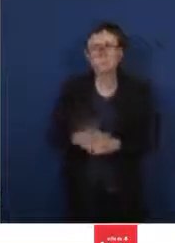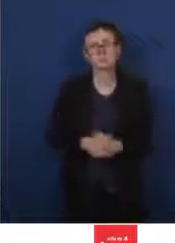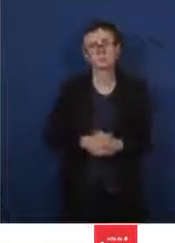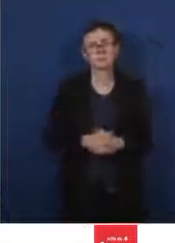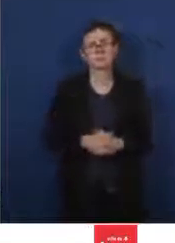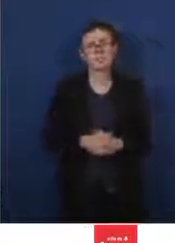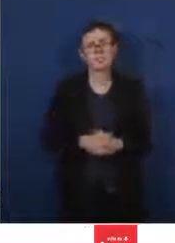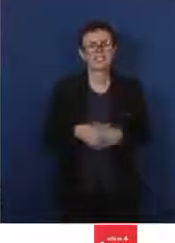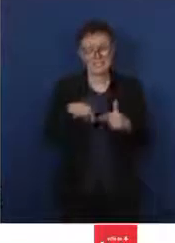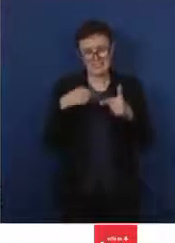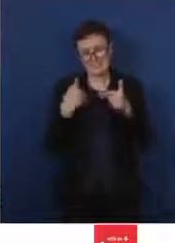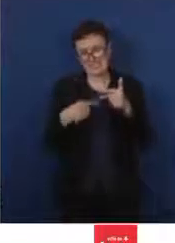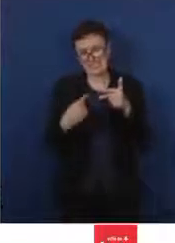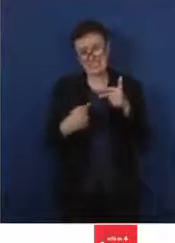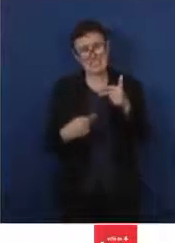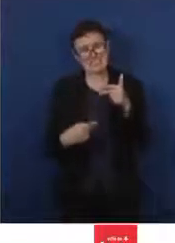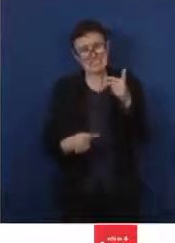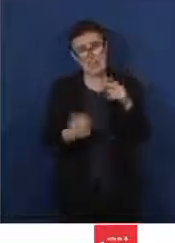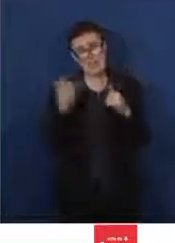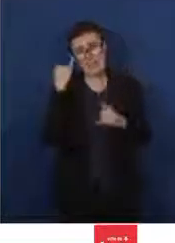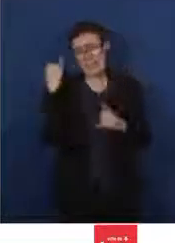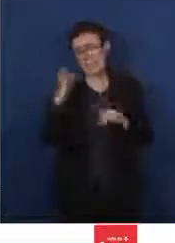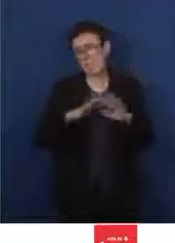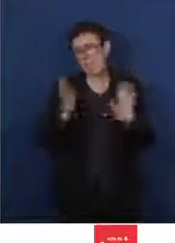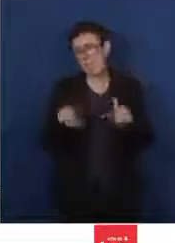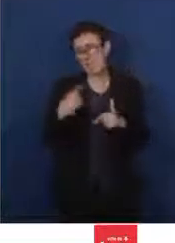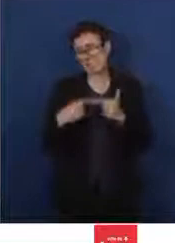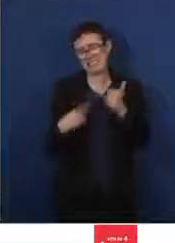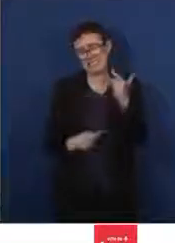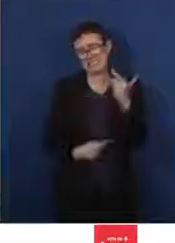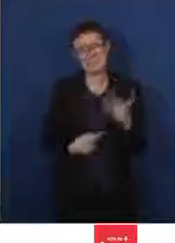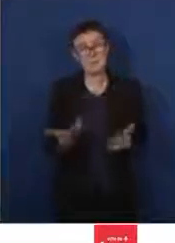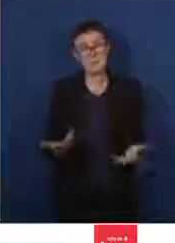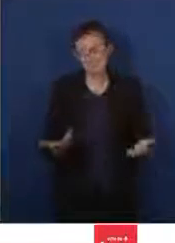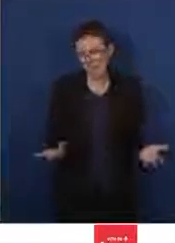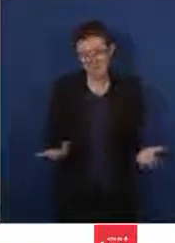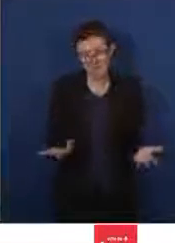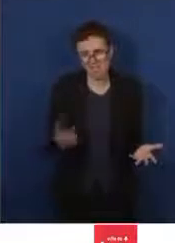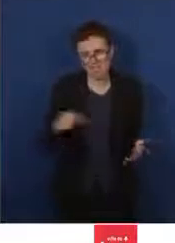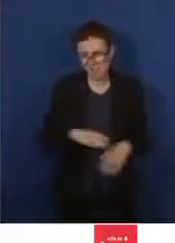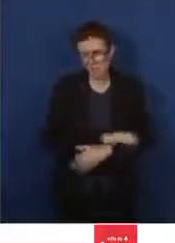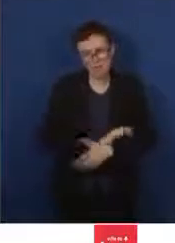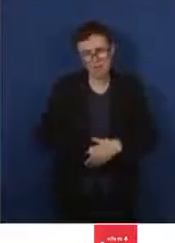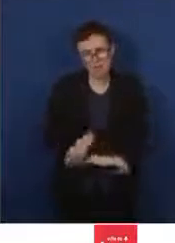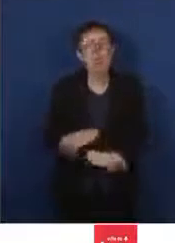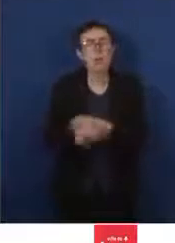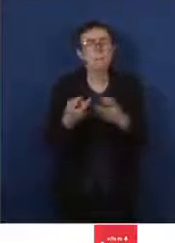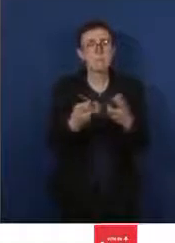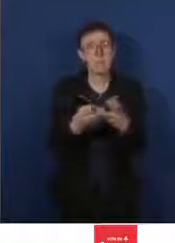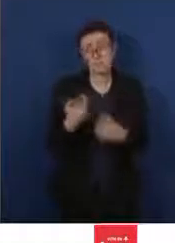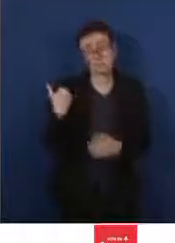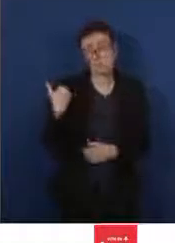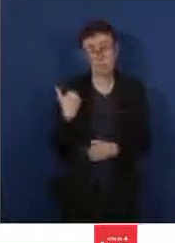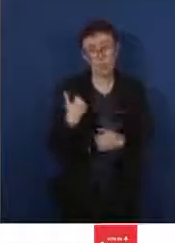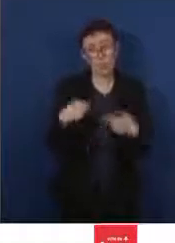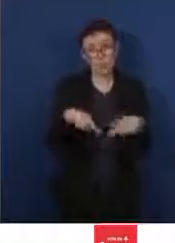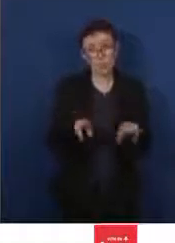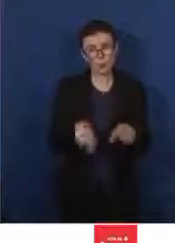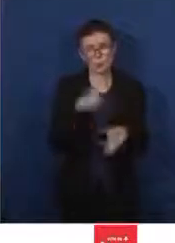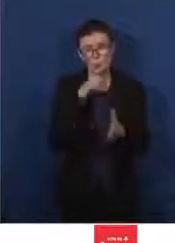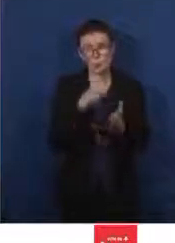quoi, par exemple, aura servi la spectaculaire opération de contrôle ayant réuni rue des Postes le 9